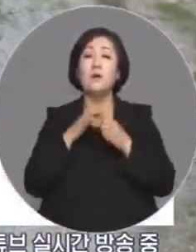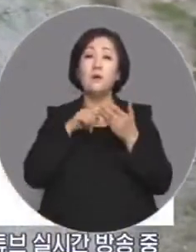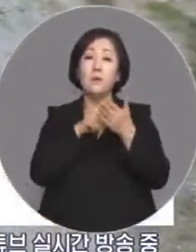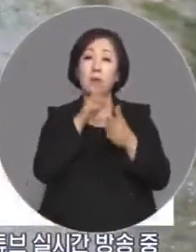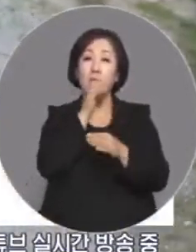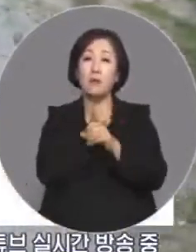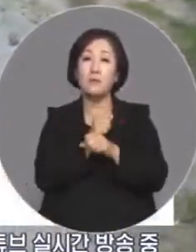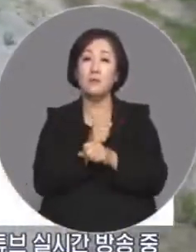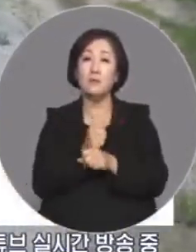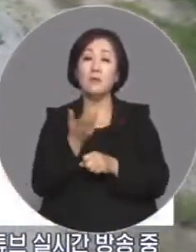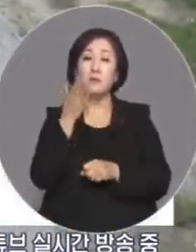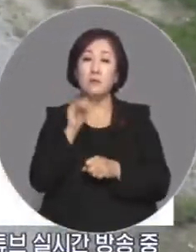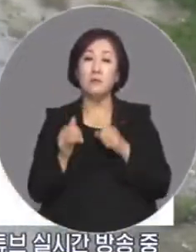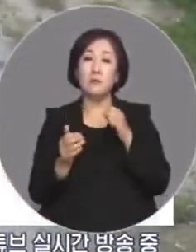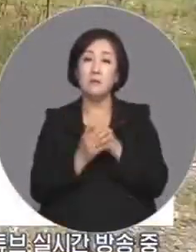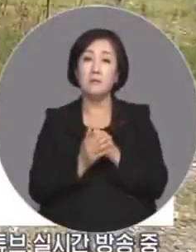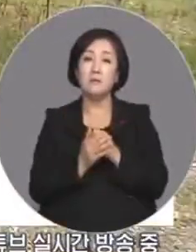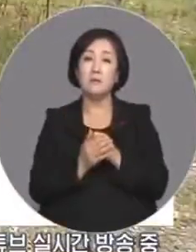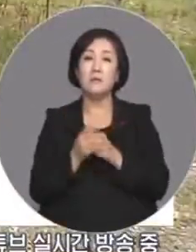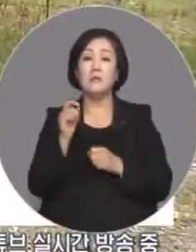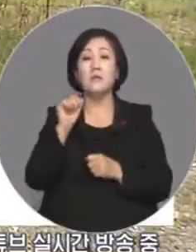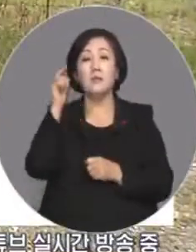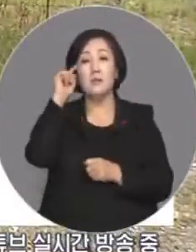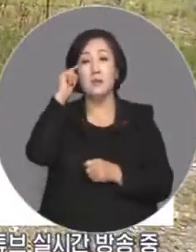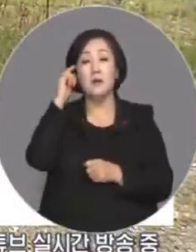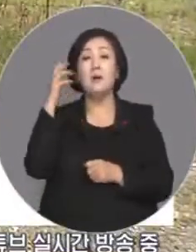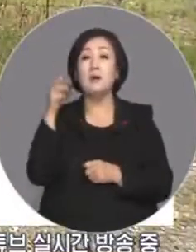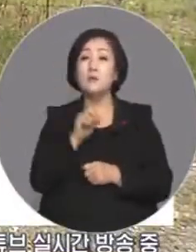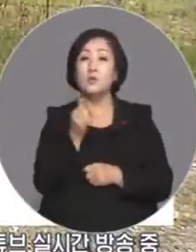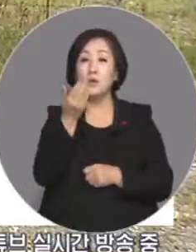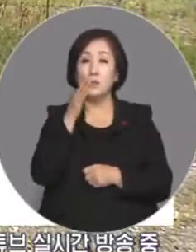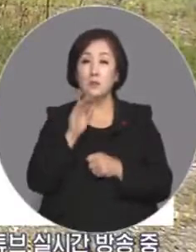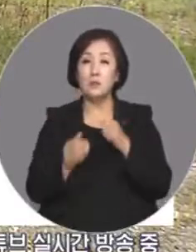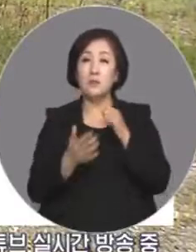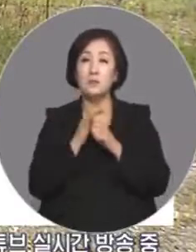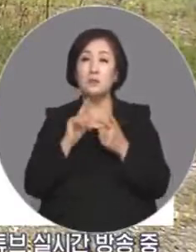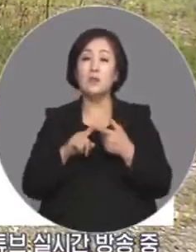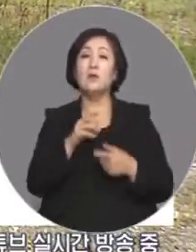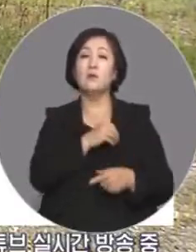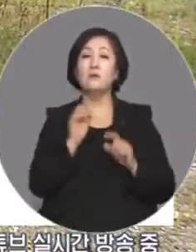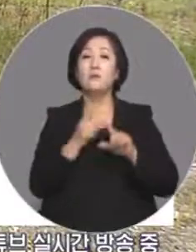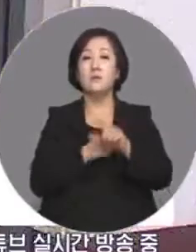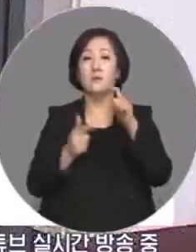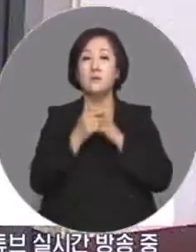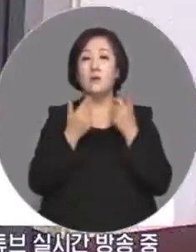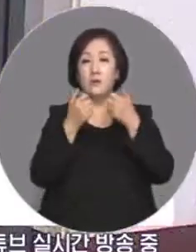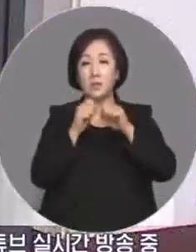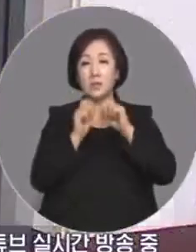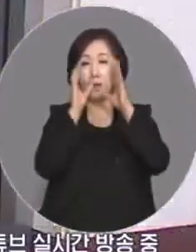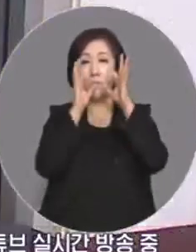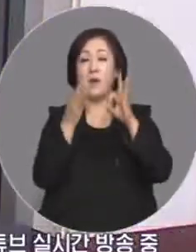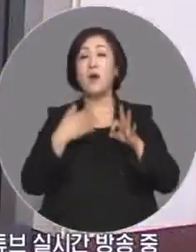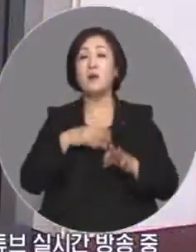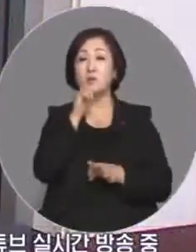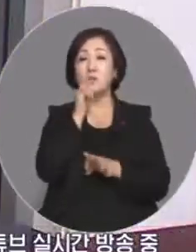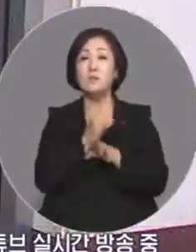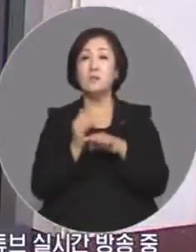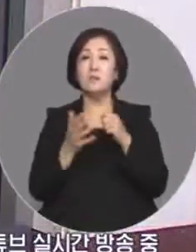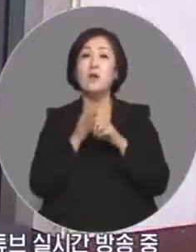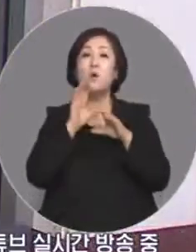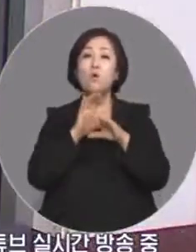않냐는 과학을 가질 수도 있을 것 같은데 돈 내가면 다 증세 알겠죠. 여기에 코로나